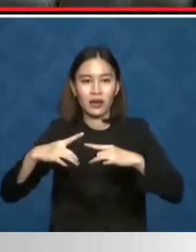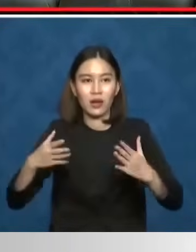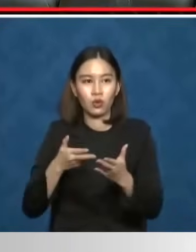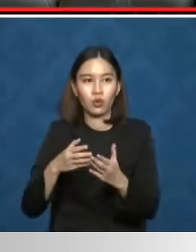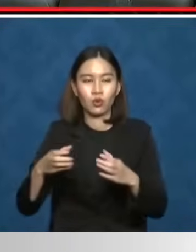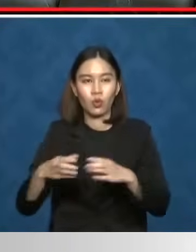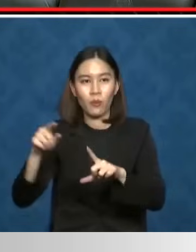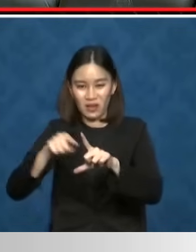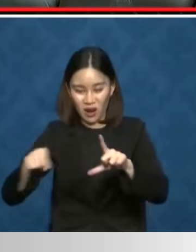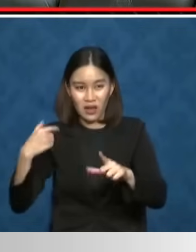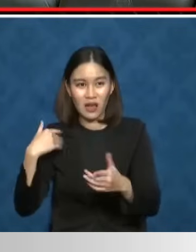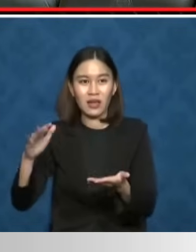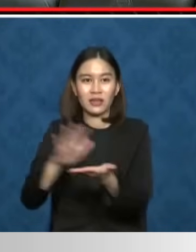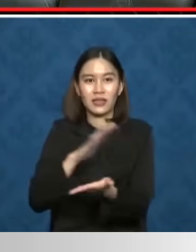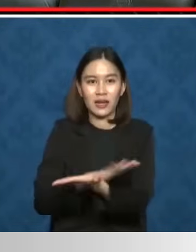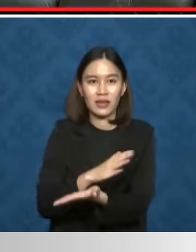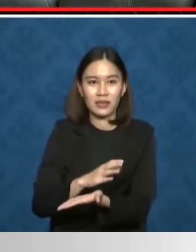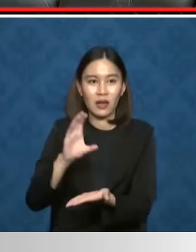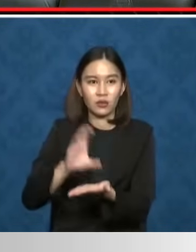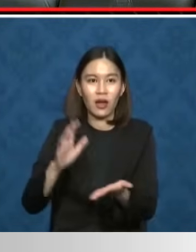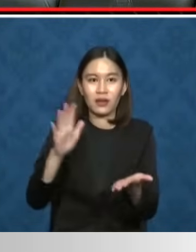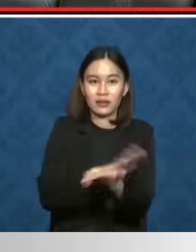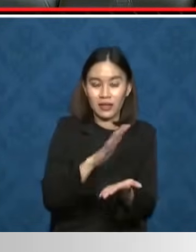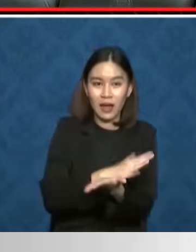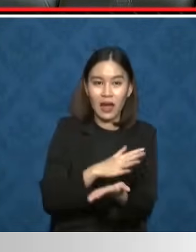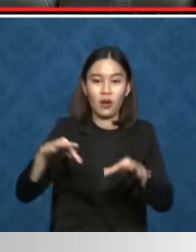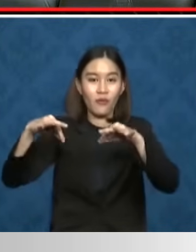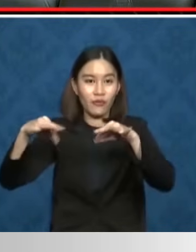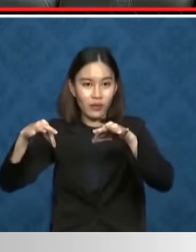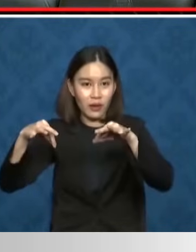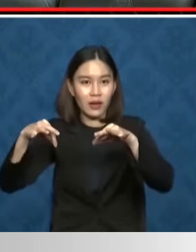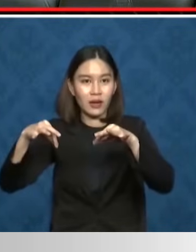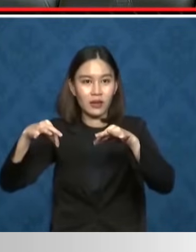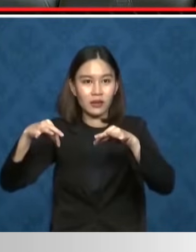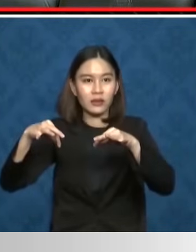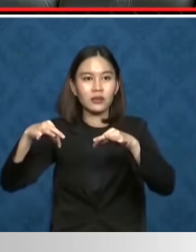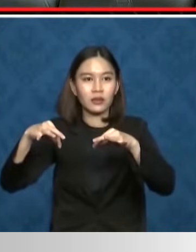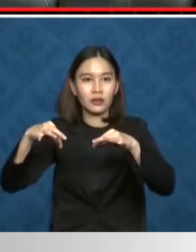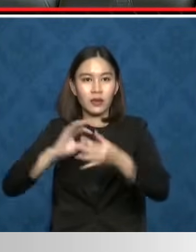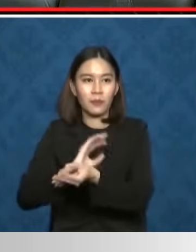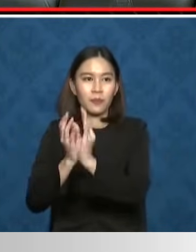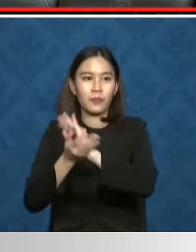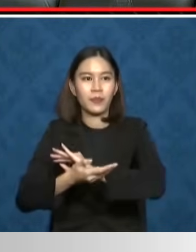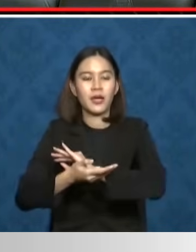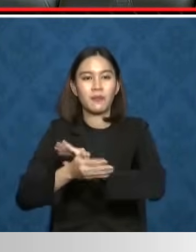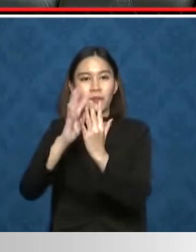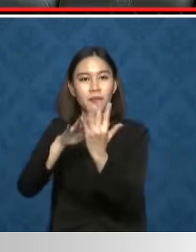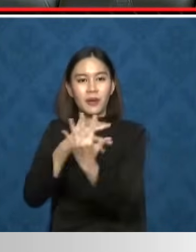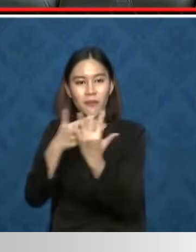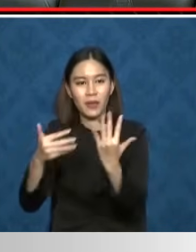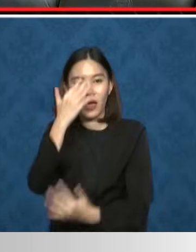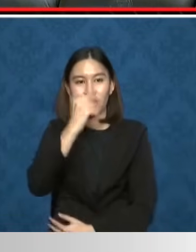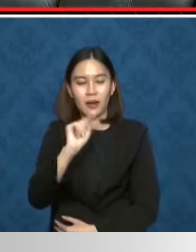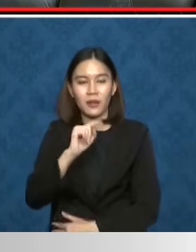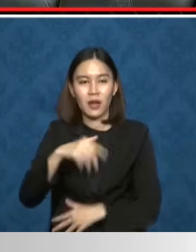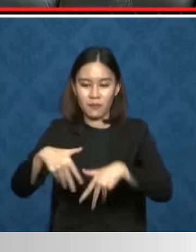นะครับได้นำเอกสารงบประมาณรูปแบบกระดาษหรือไฟล์ PDF ที่ท่านให้มานะครับแปลงเป็นไฟล์ Excel เพื่อให้ประชาช